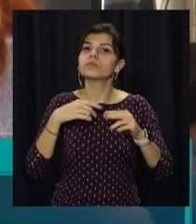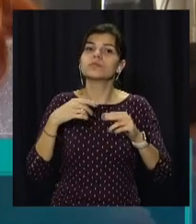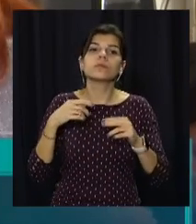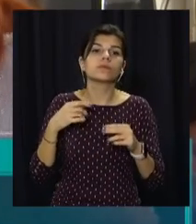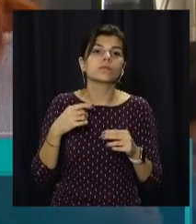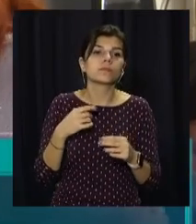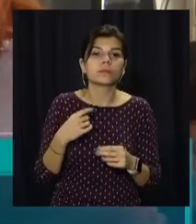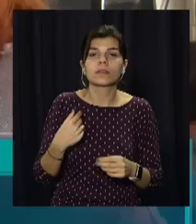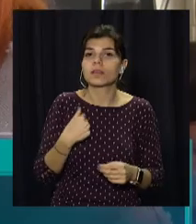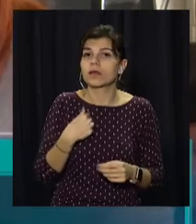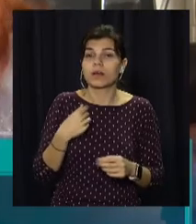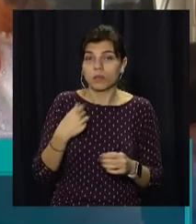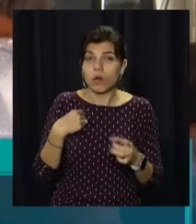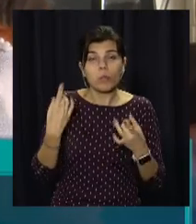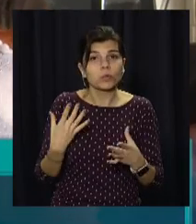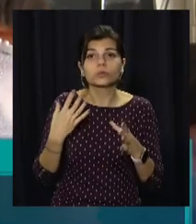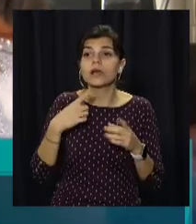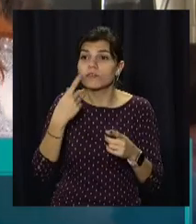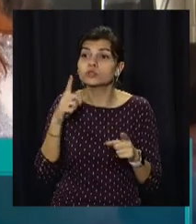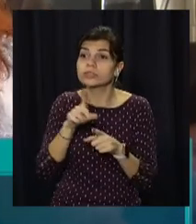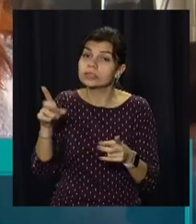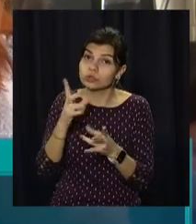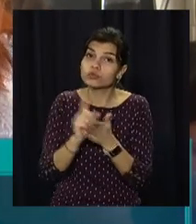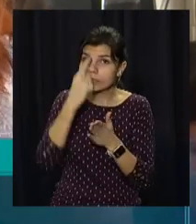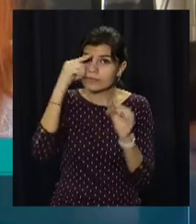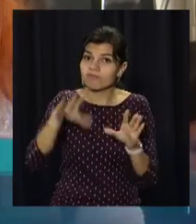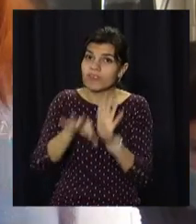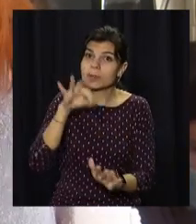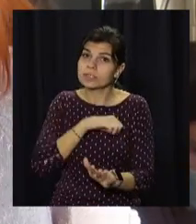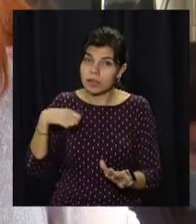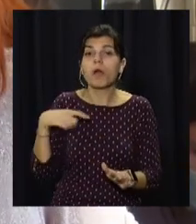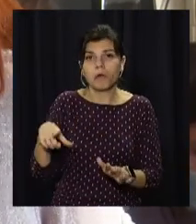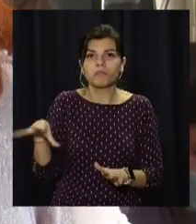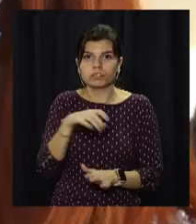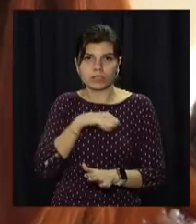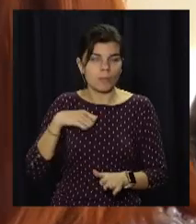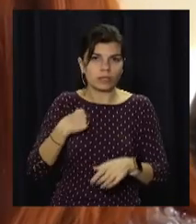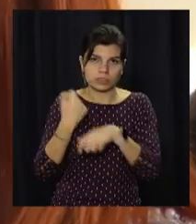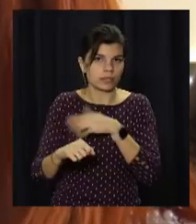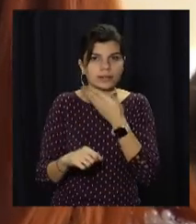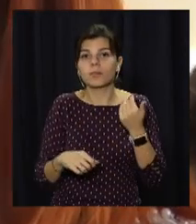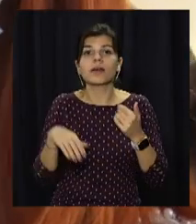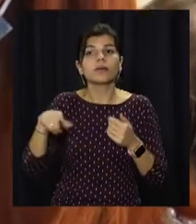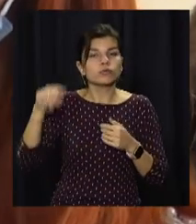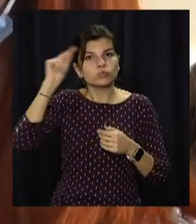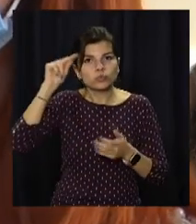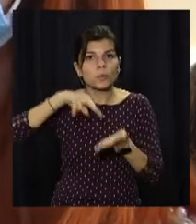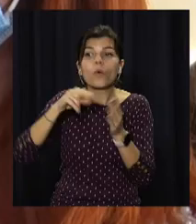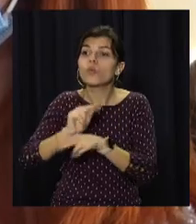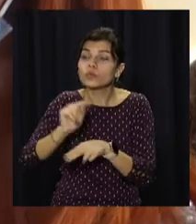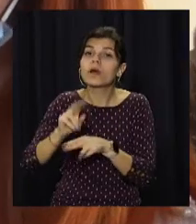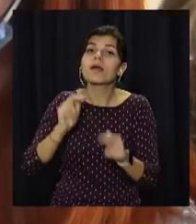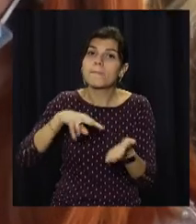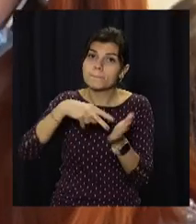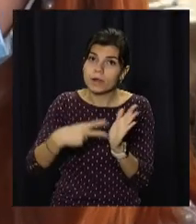їм треба. Самостійно вони вибрали тематику своїх проєктів. Вчилися планувати роботу,